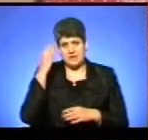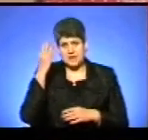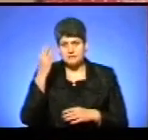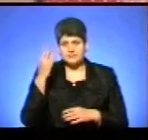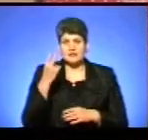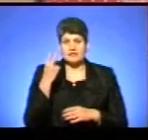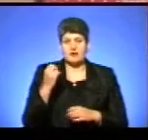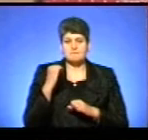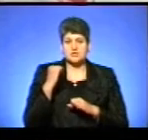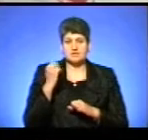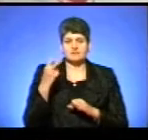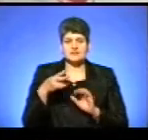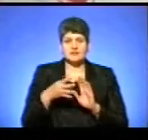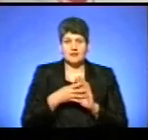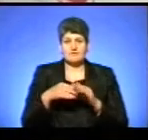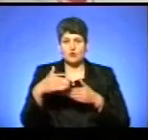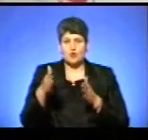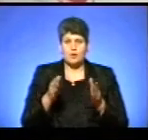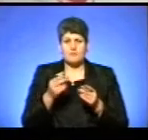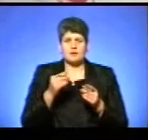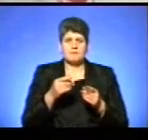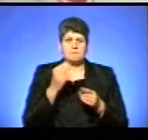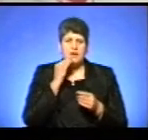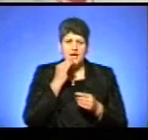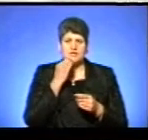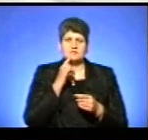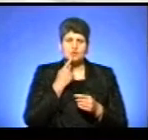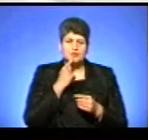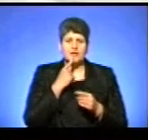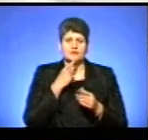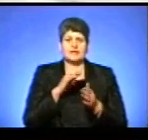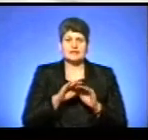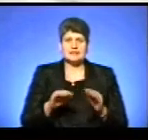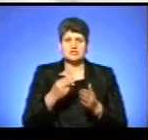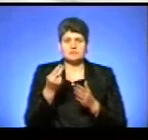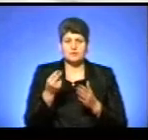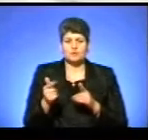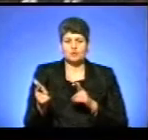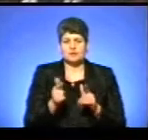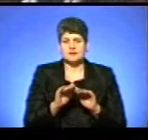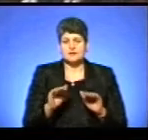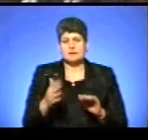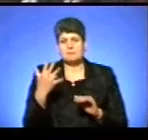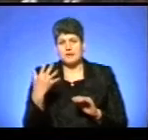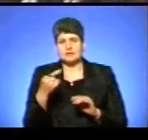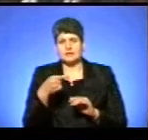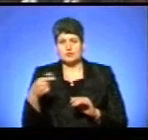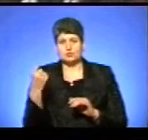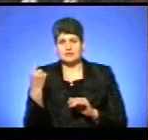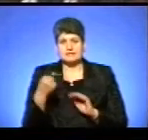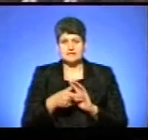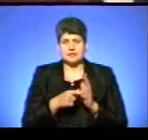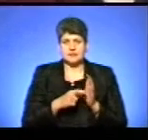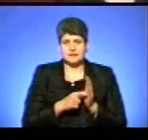Два мішки і 29 коробок печива, цукерок, зефіру та дитячі малюнки підготували учні 5-11 класів